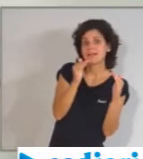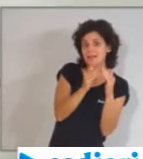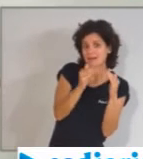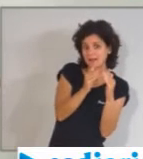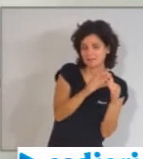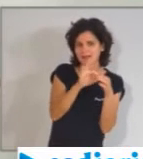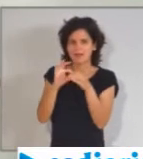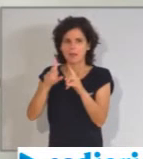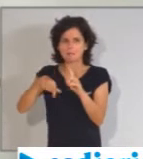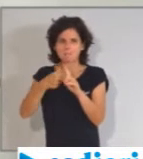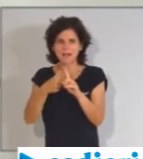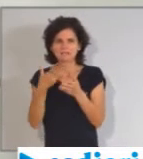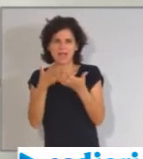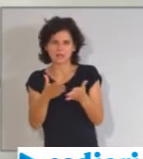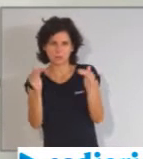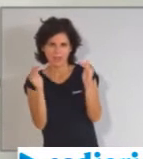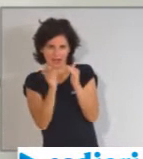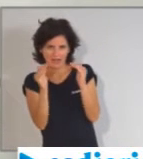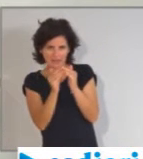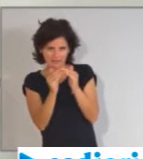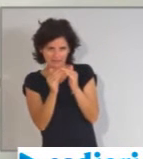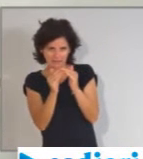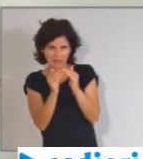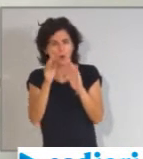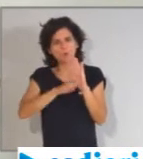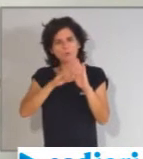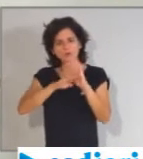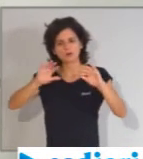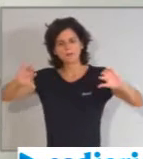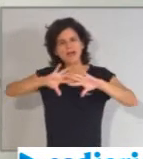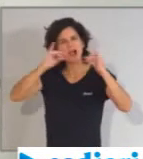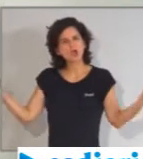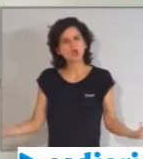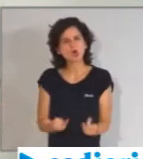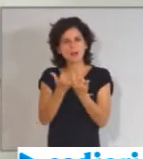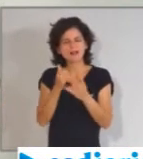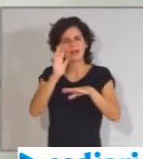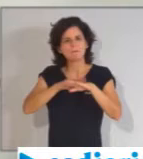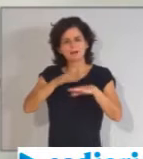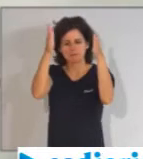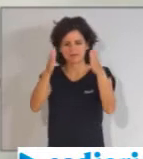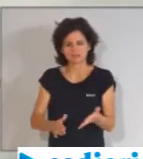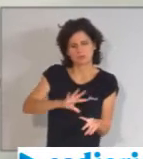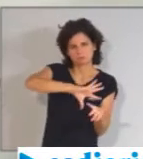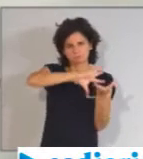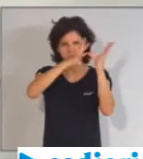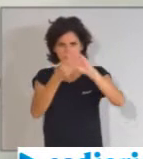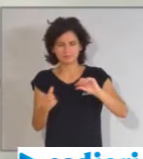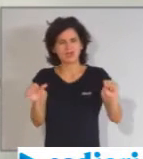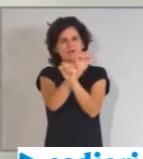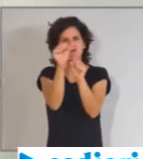el programa d'ajuda a domicili, afavorint l'autonomia personal de la gent major amb una atenció de proximitat individualitzada